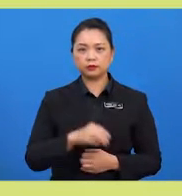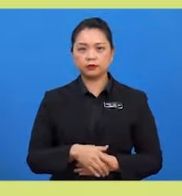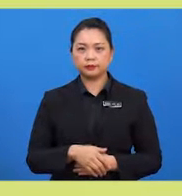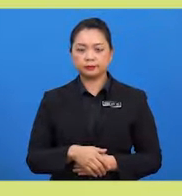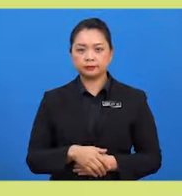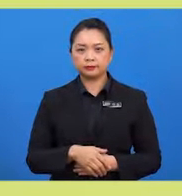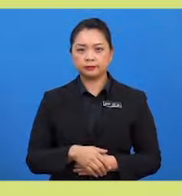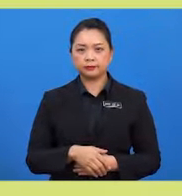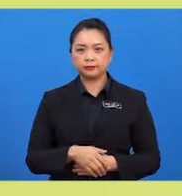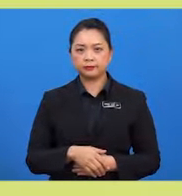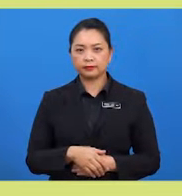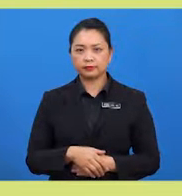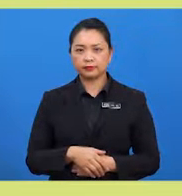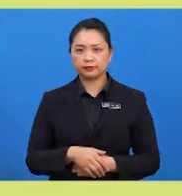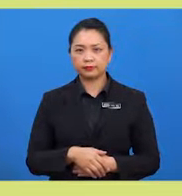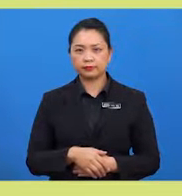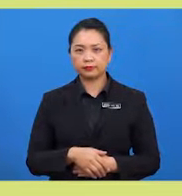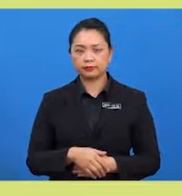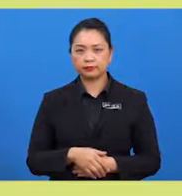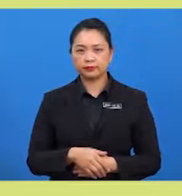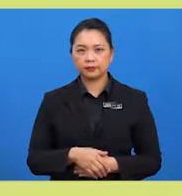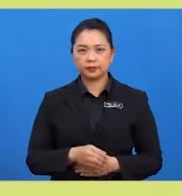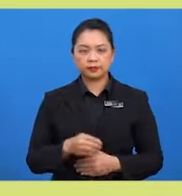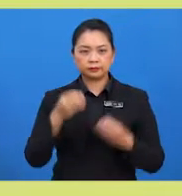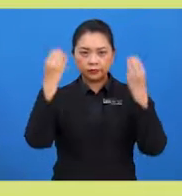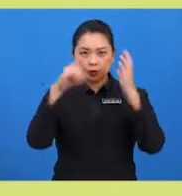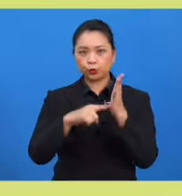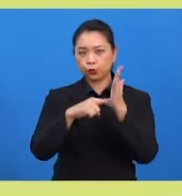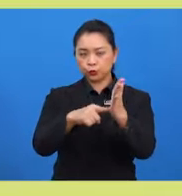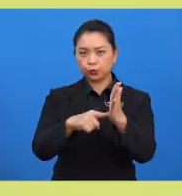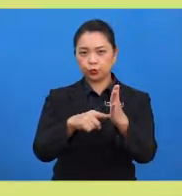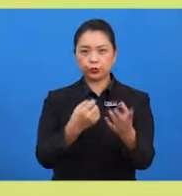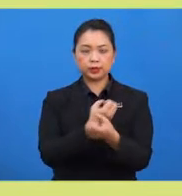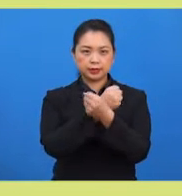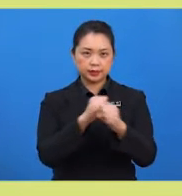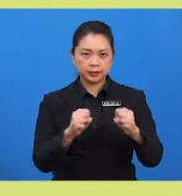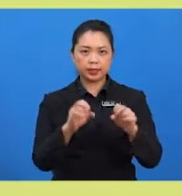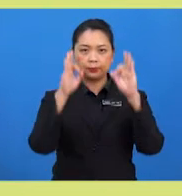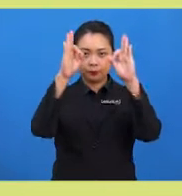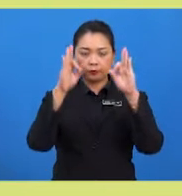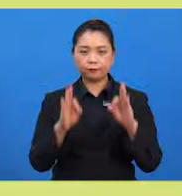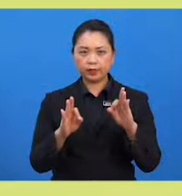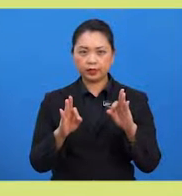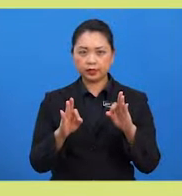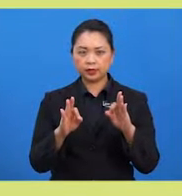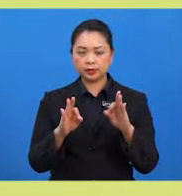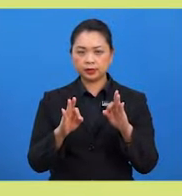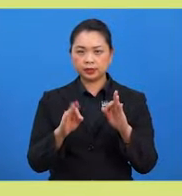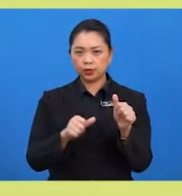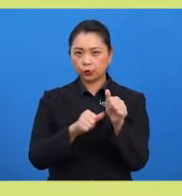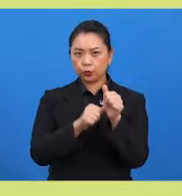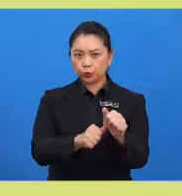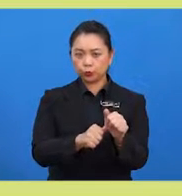kewangan pada 31 Julai 2019. Cikgu tunjukkan penyediaan format penyata. Ikut seperti yang